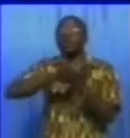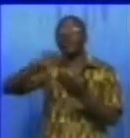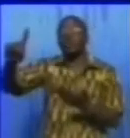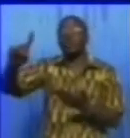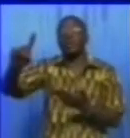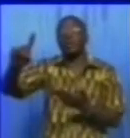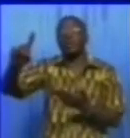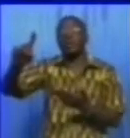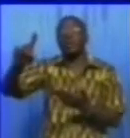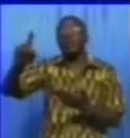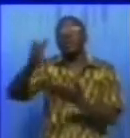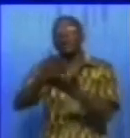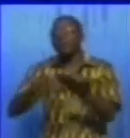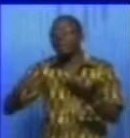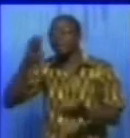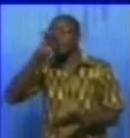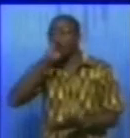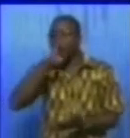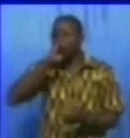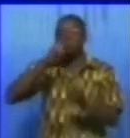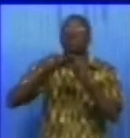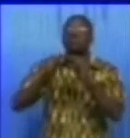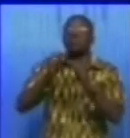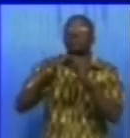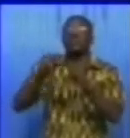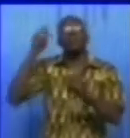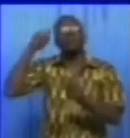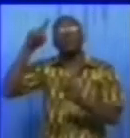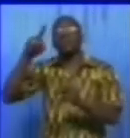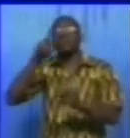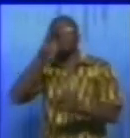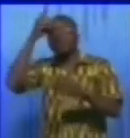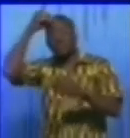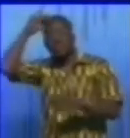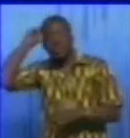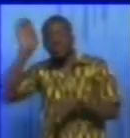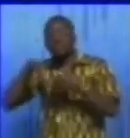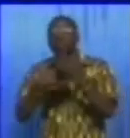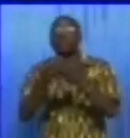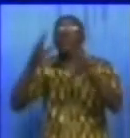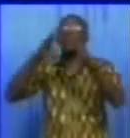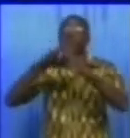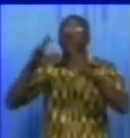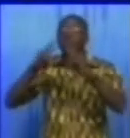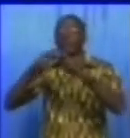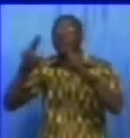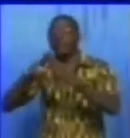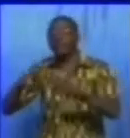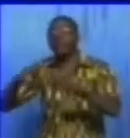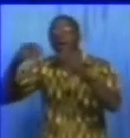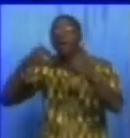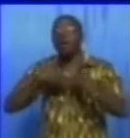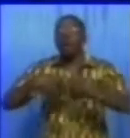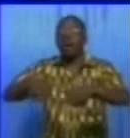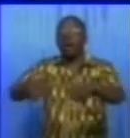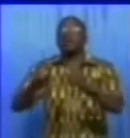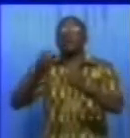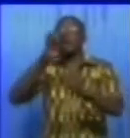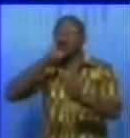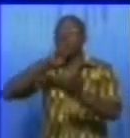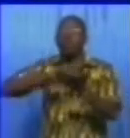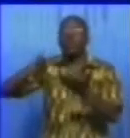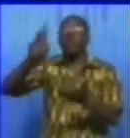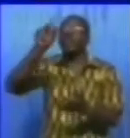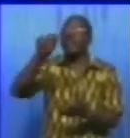à part l'eau au niveau de Dori, tous les villages qui sont autour de Dori ont accès à l'eau potable